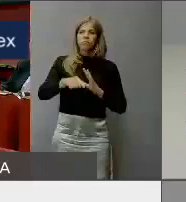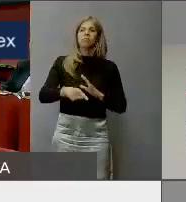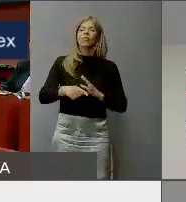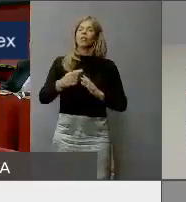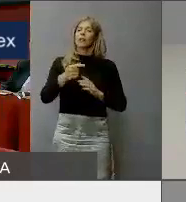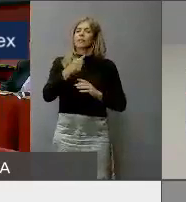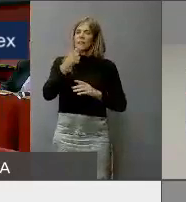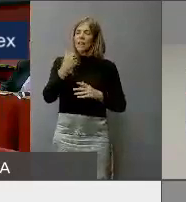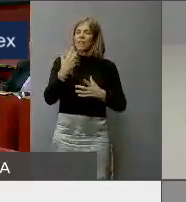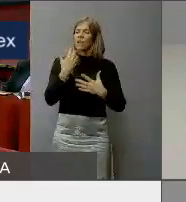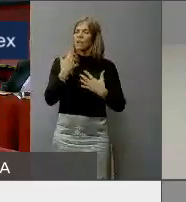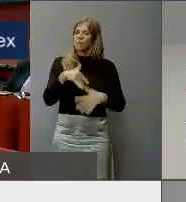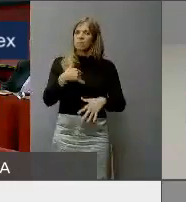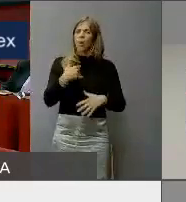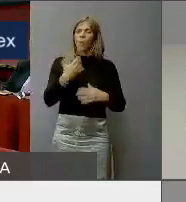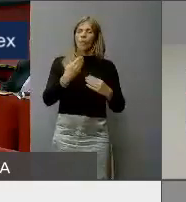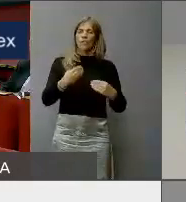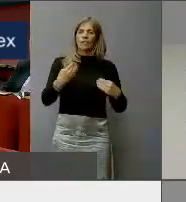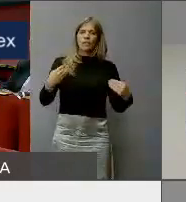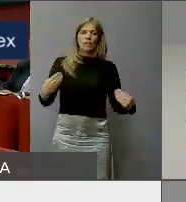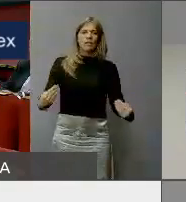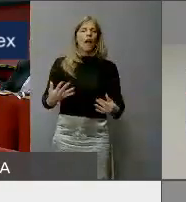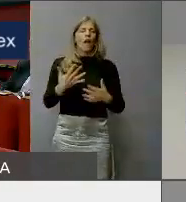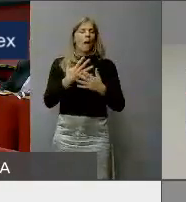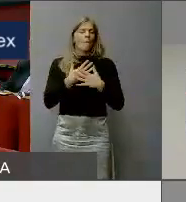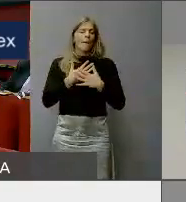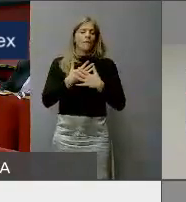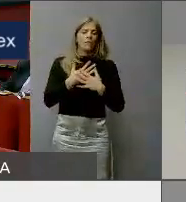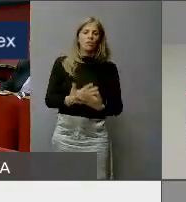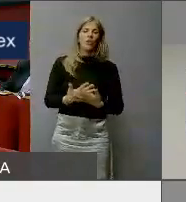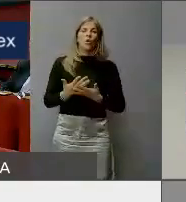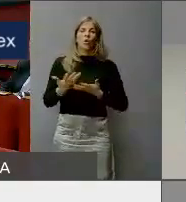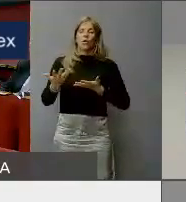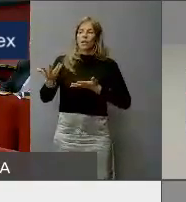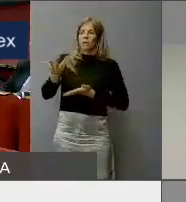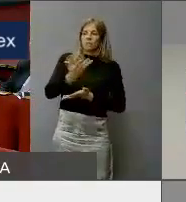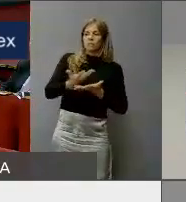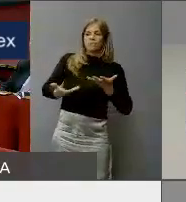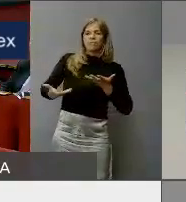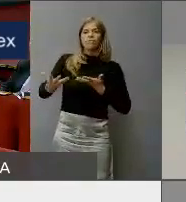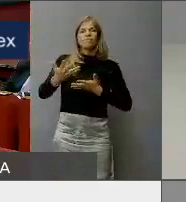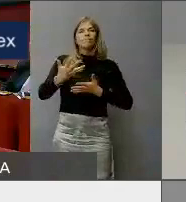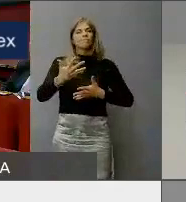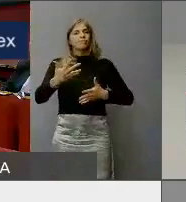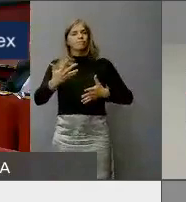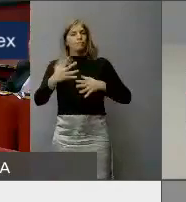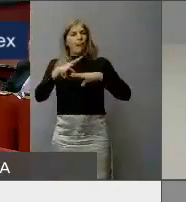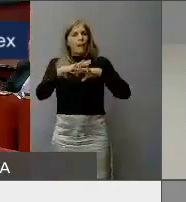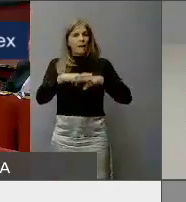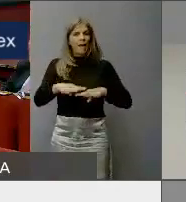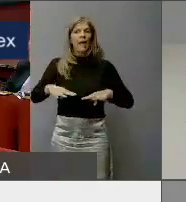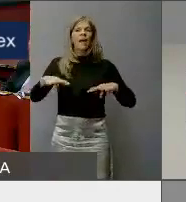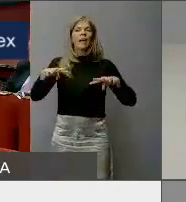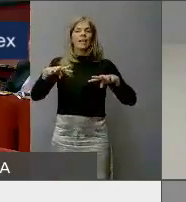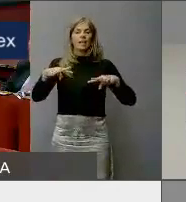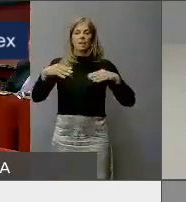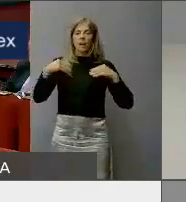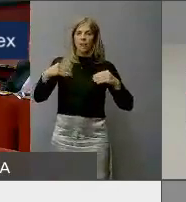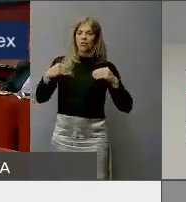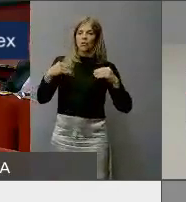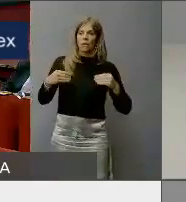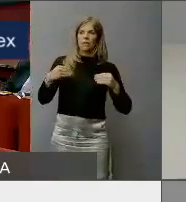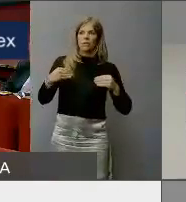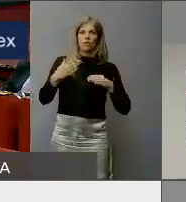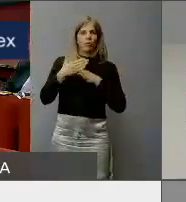soprattutto condivisione con partecipazione co progettazione sono percorsi che hanno visto negli anni e